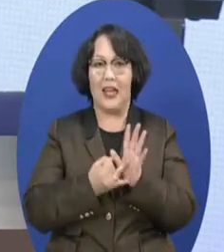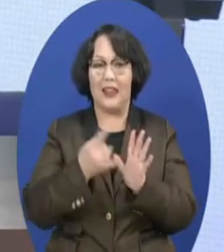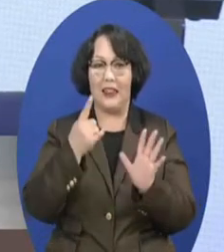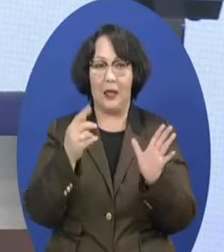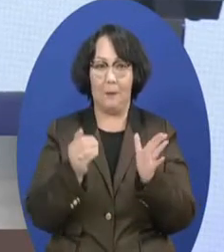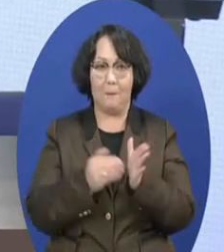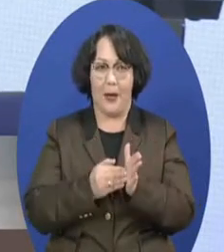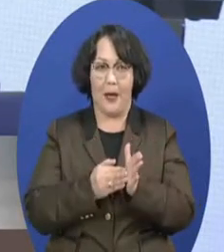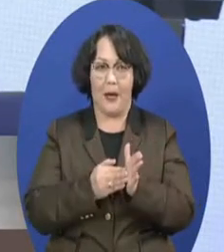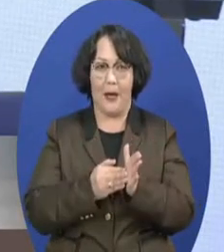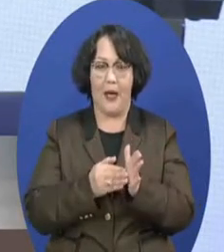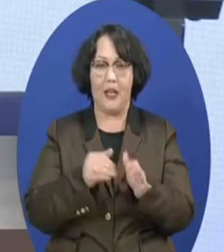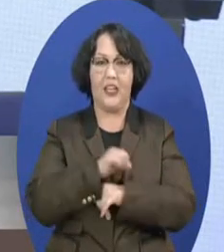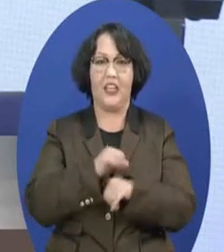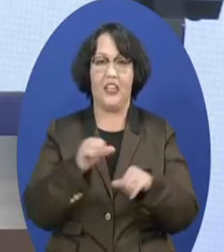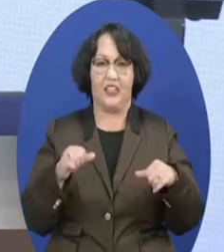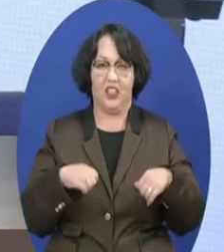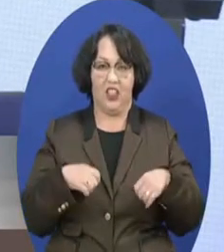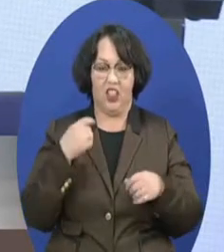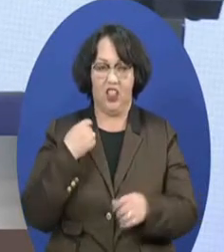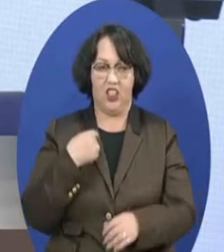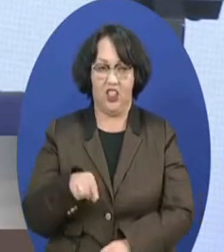71 мянган иргэдийн